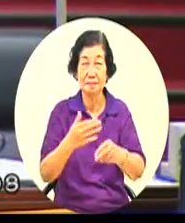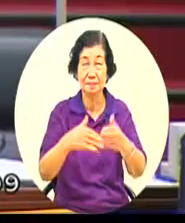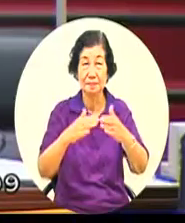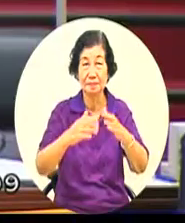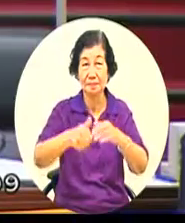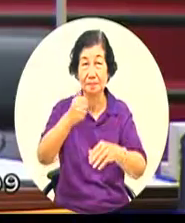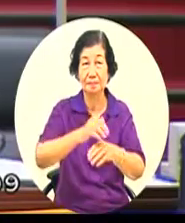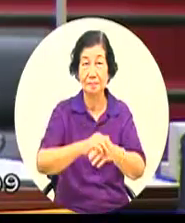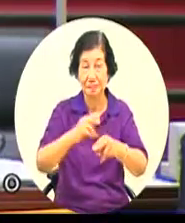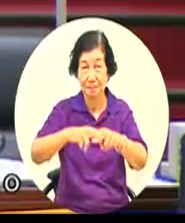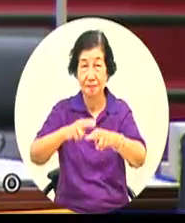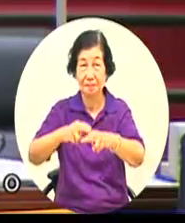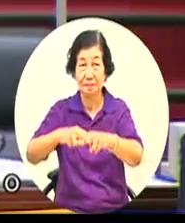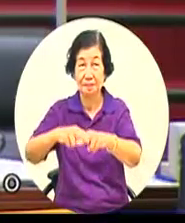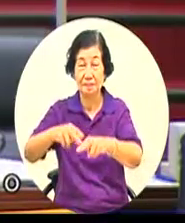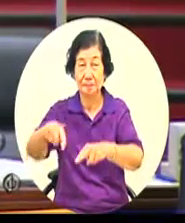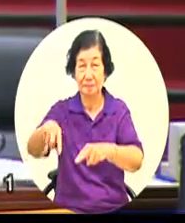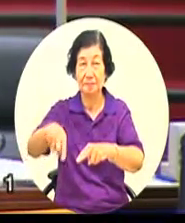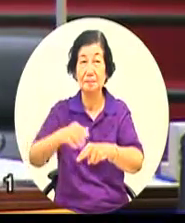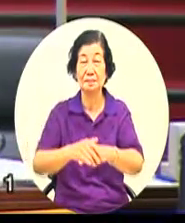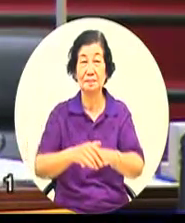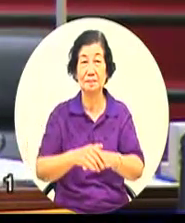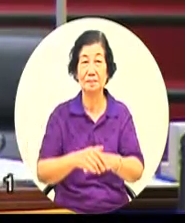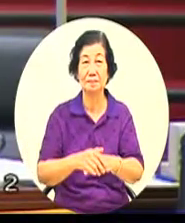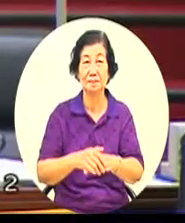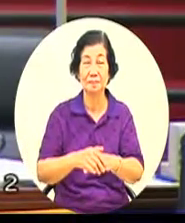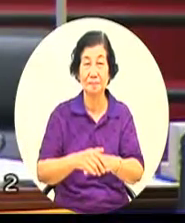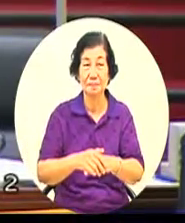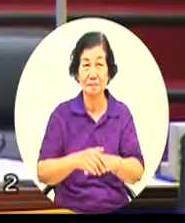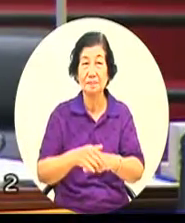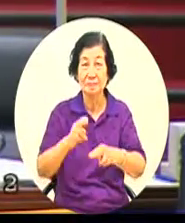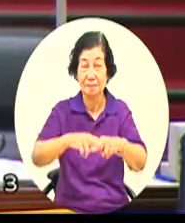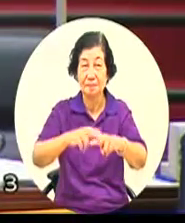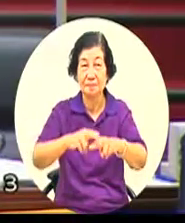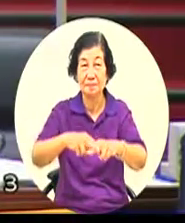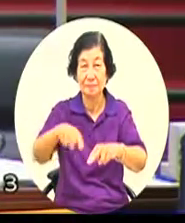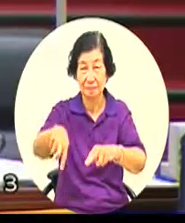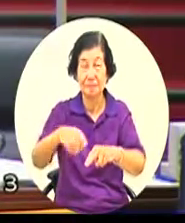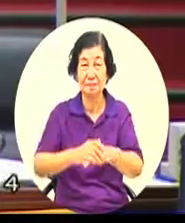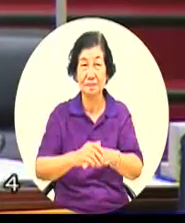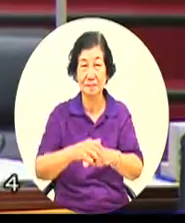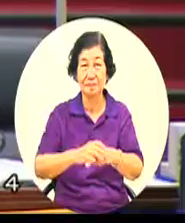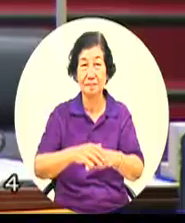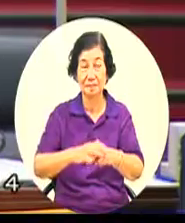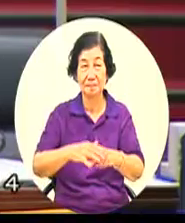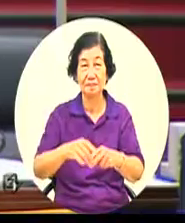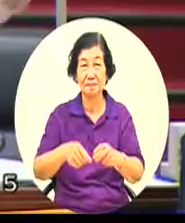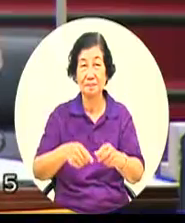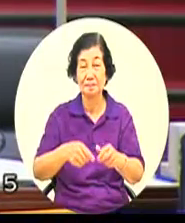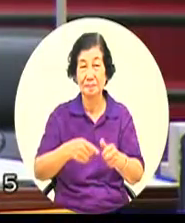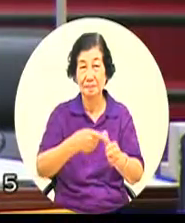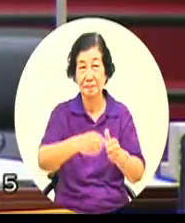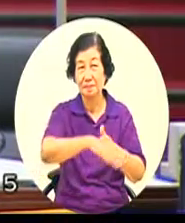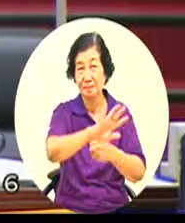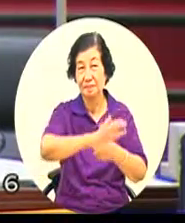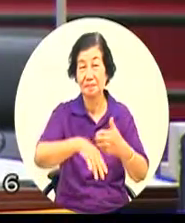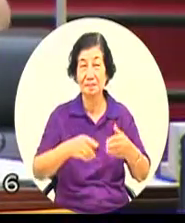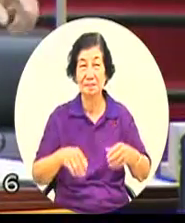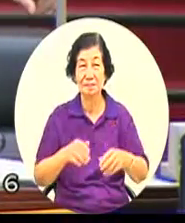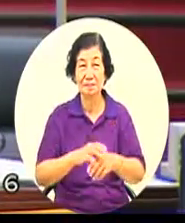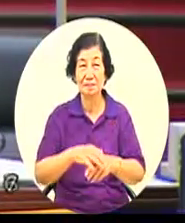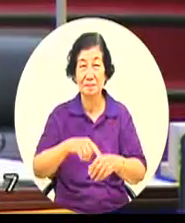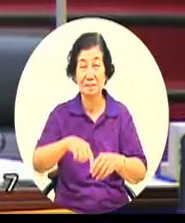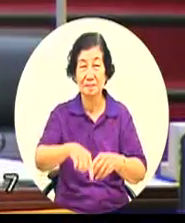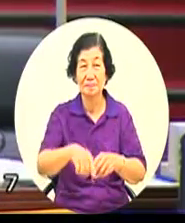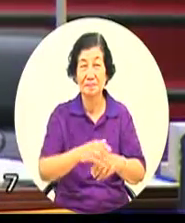这家伙啊，你让一个位置了。不用，你先到外面休息，没关系。校长坐这里，校长坐下也靠